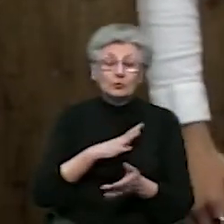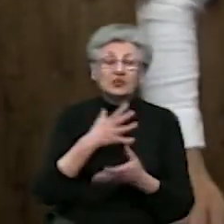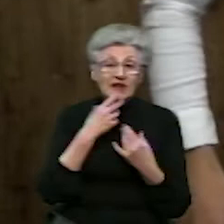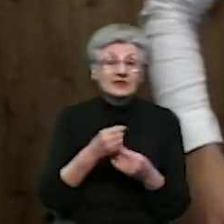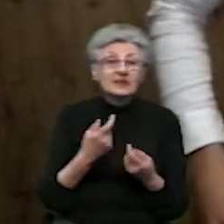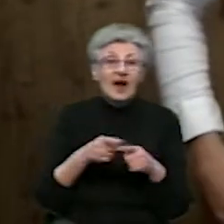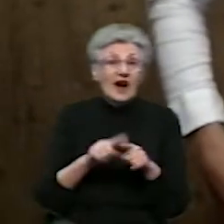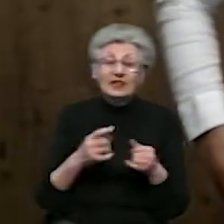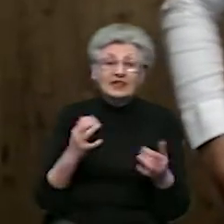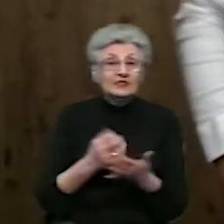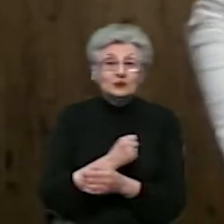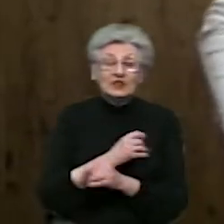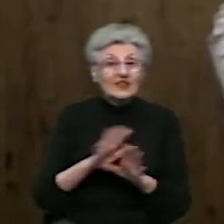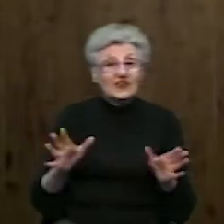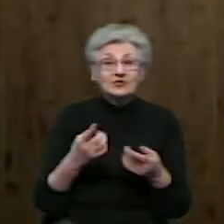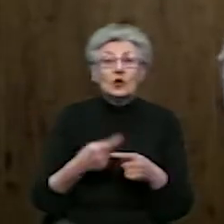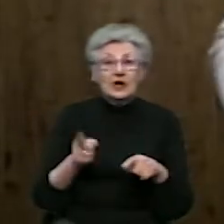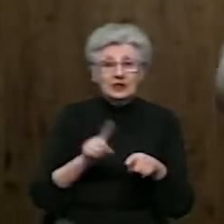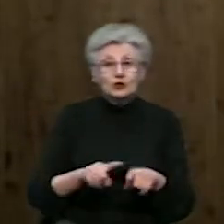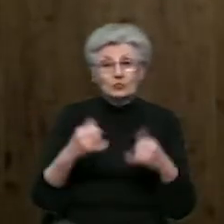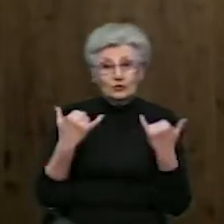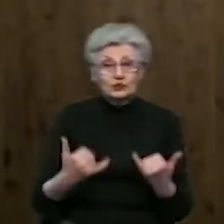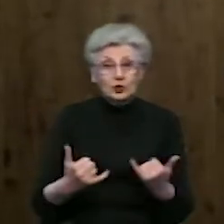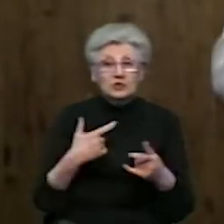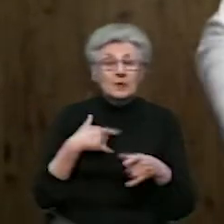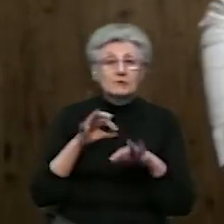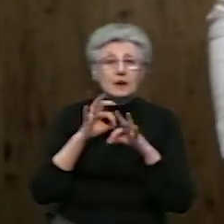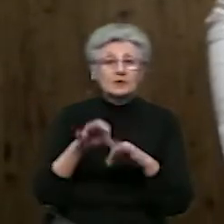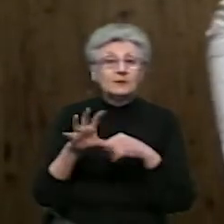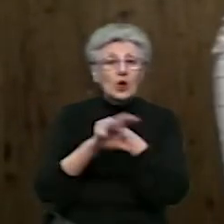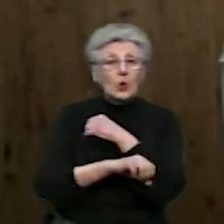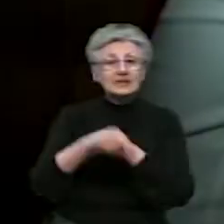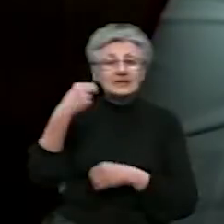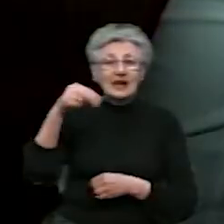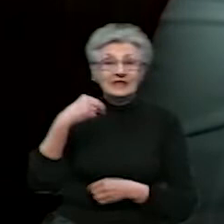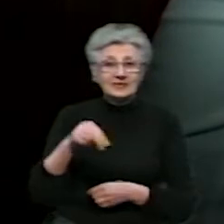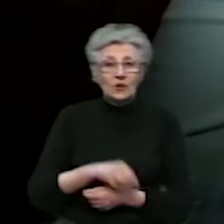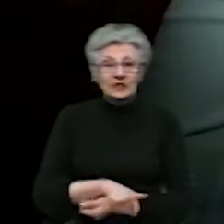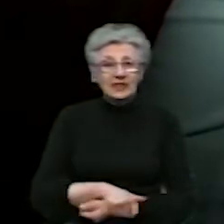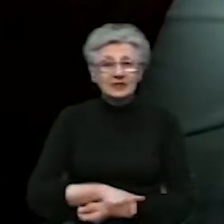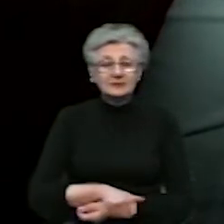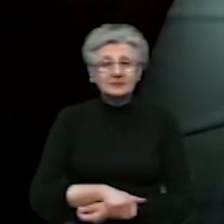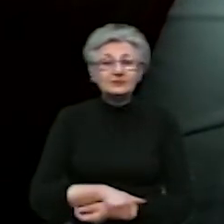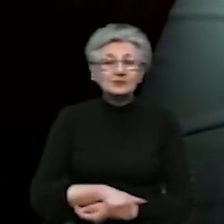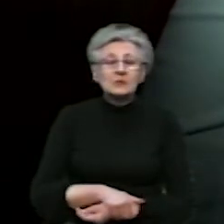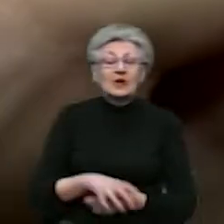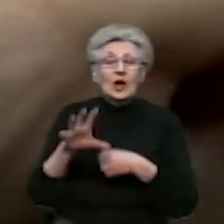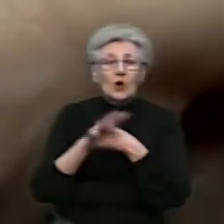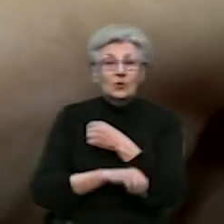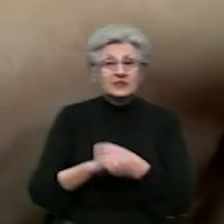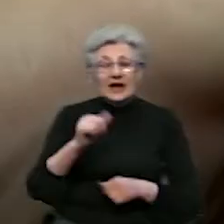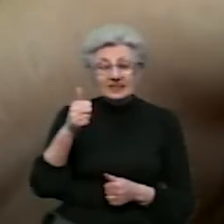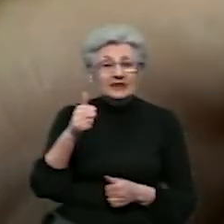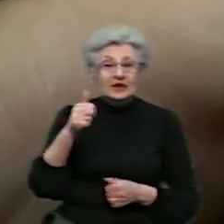вийшло. І тому ми сьогодні проведемо останній дзвоник онлайн. Останній урок у класі Артема